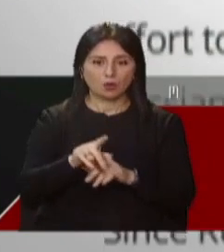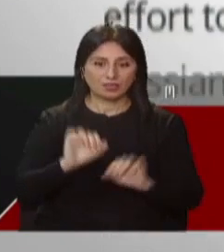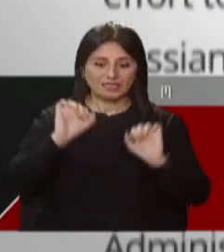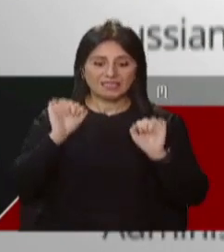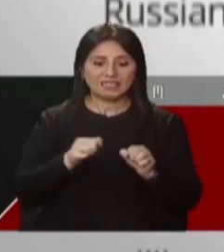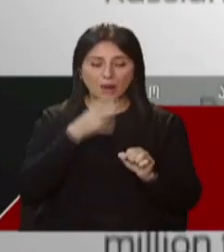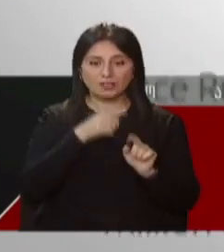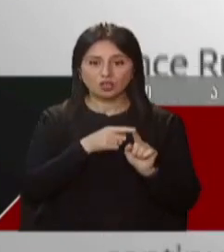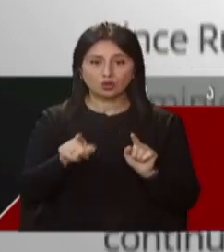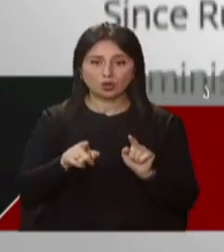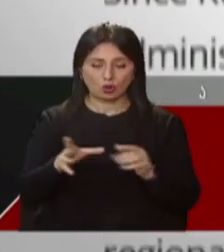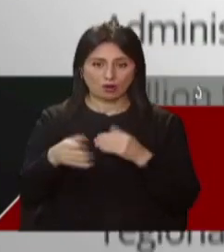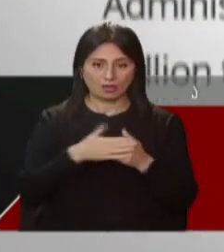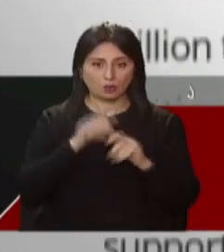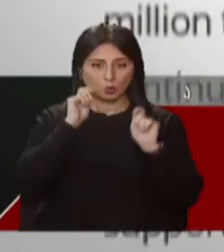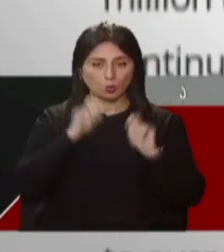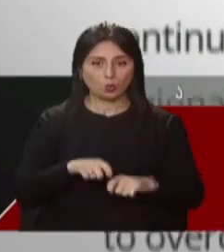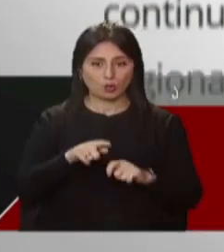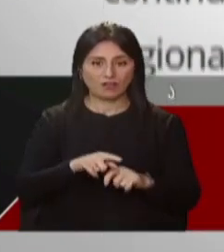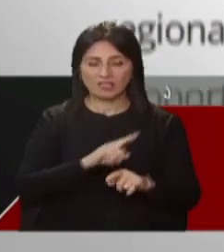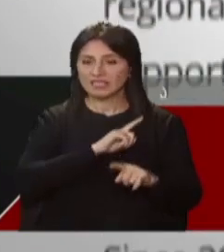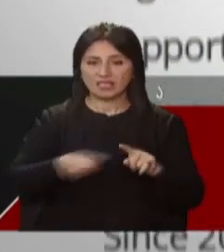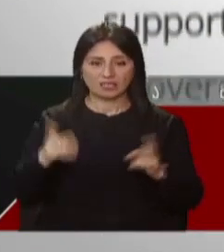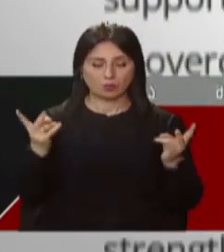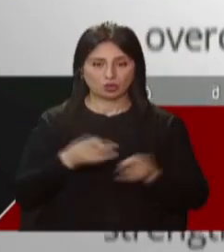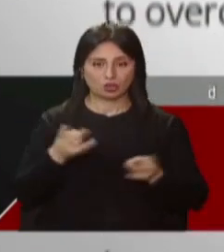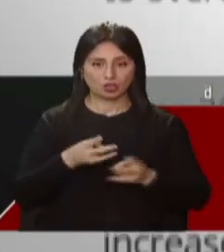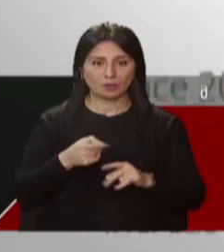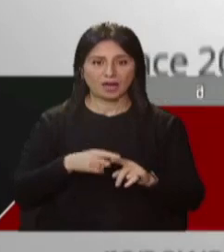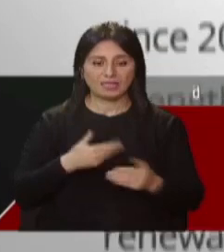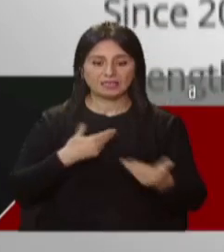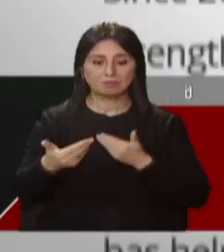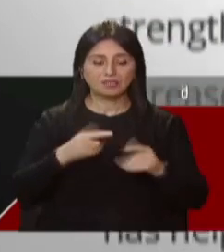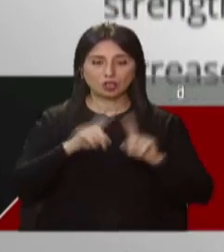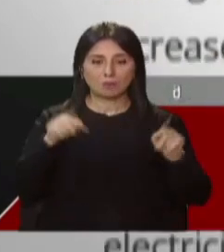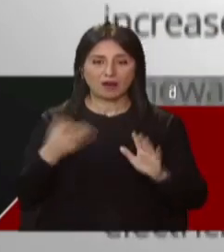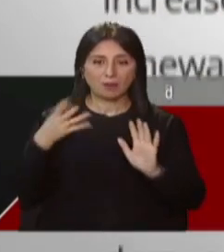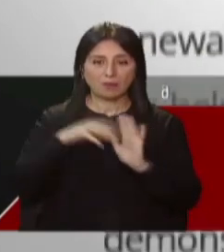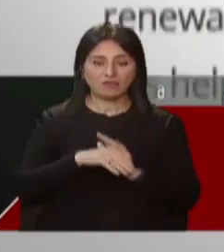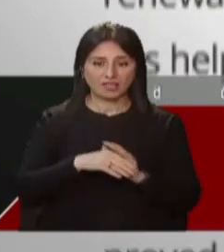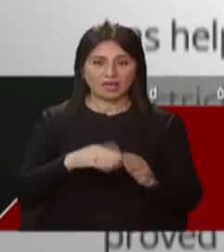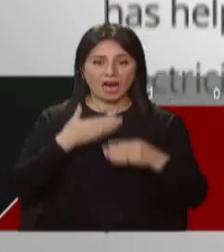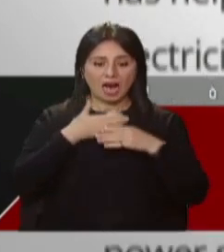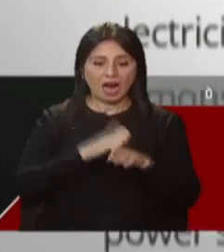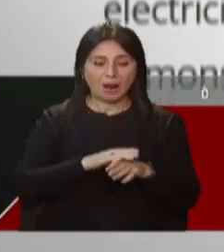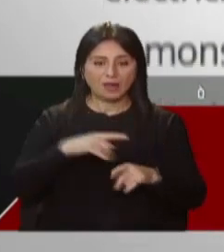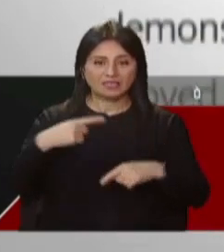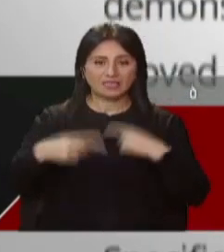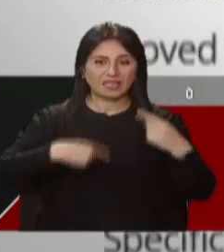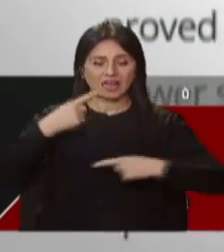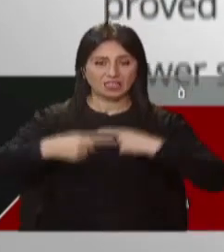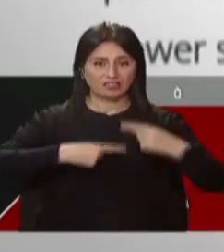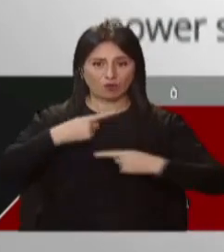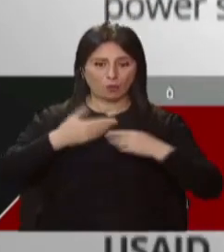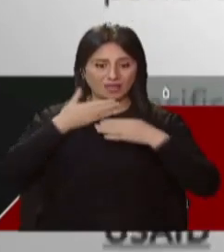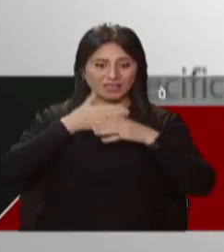zamstris zamtris dadgomastan ertad ukrainas sastrapot shchirdeba es mitsodebis paketi moitsaus gamanatsilebel transformatorebs aseve